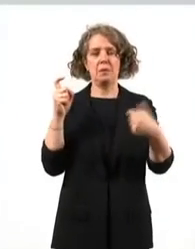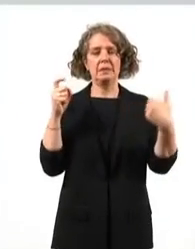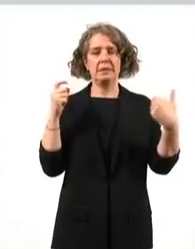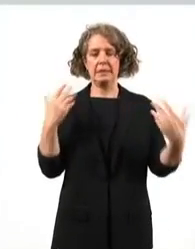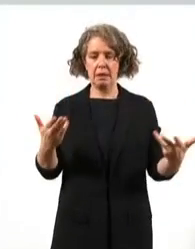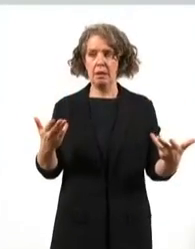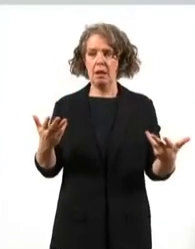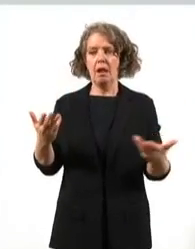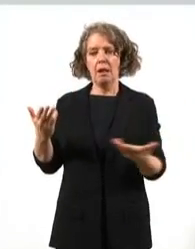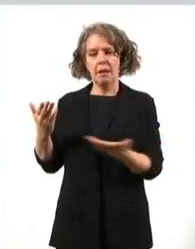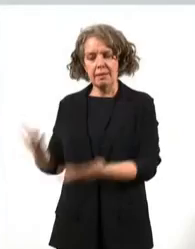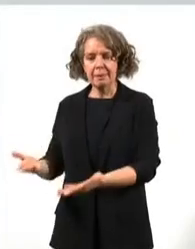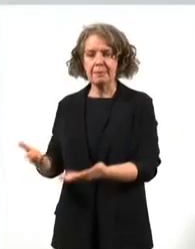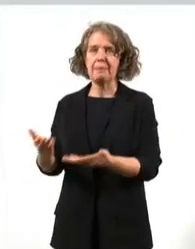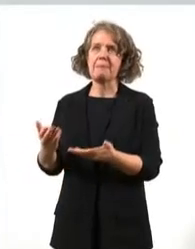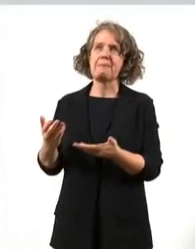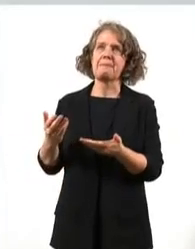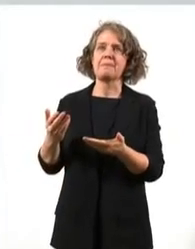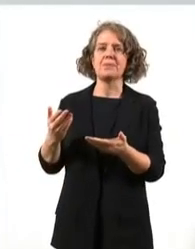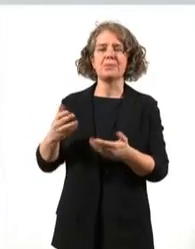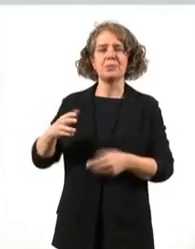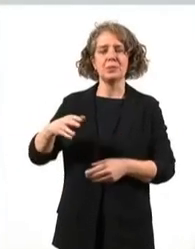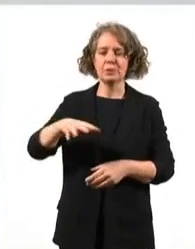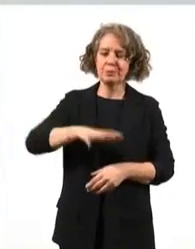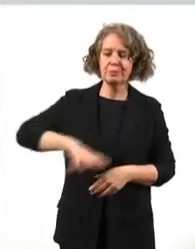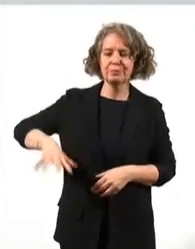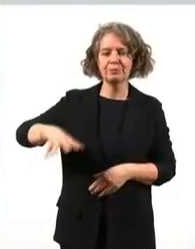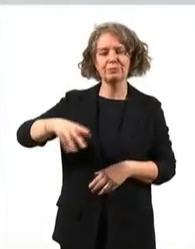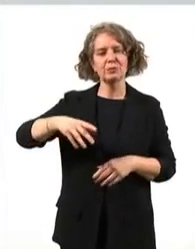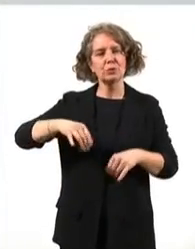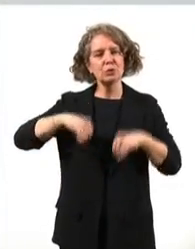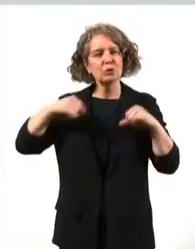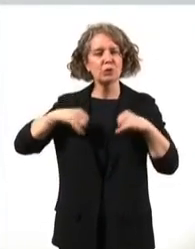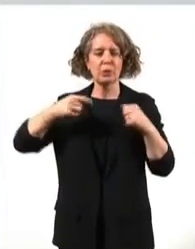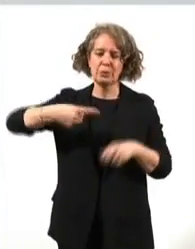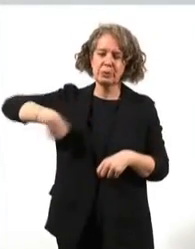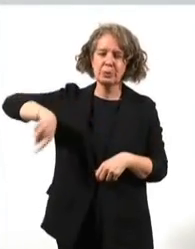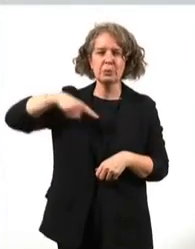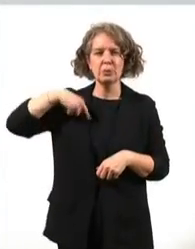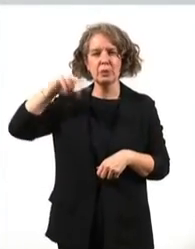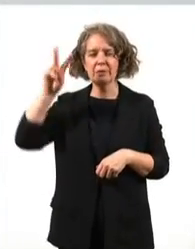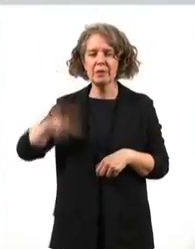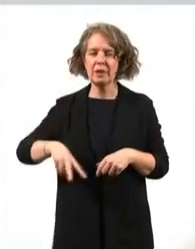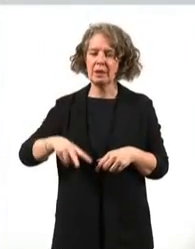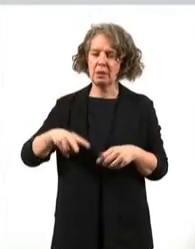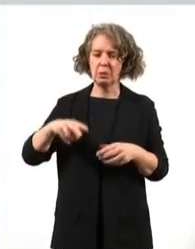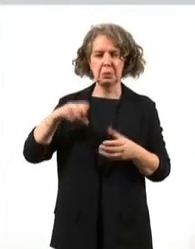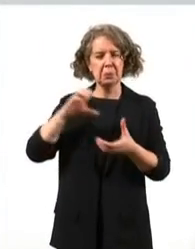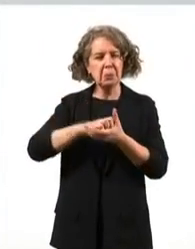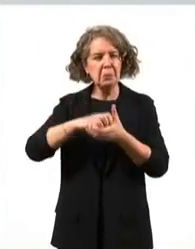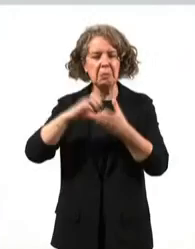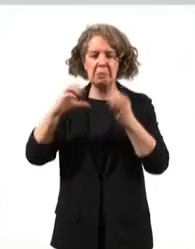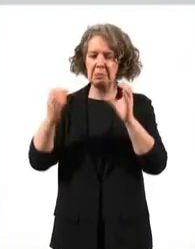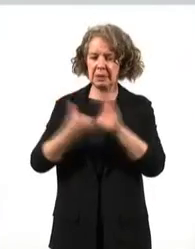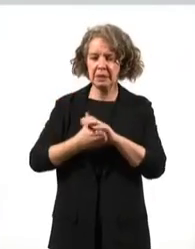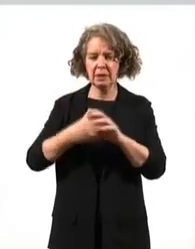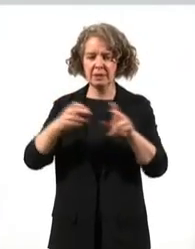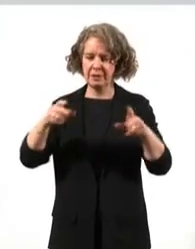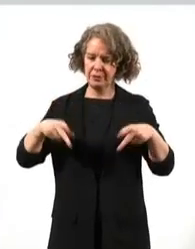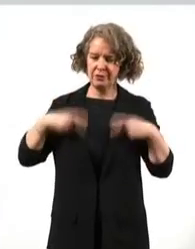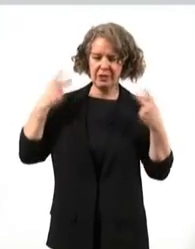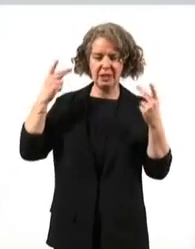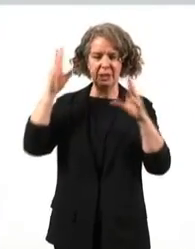Et voilà pour nous les jeunes, c'est compliqué en fait de s'épanouir dans notre